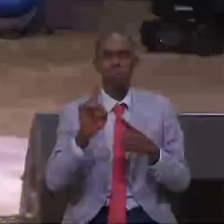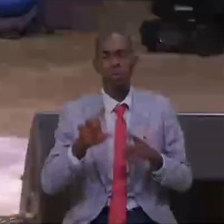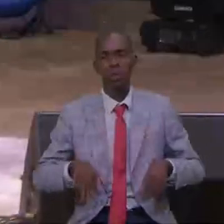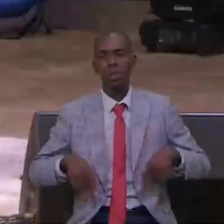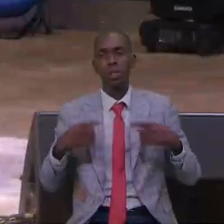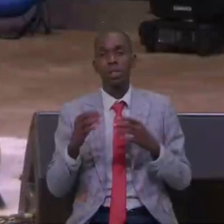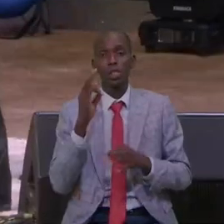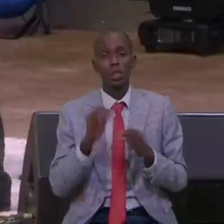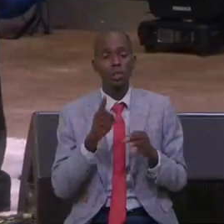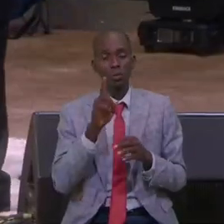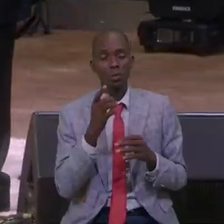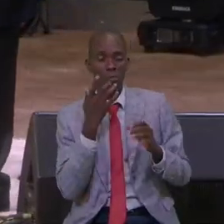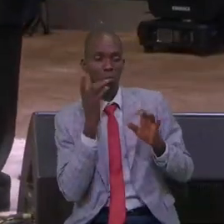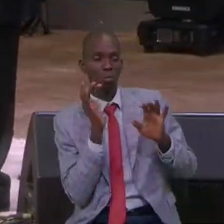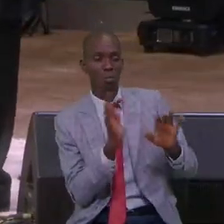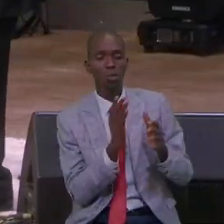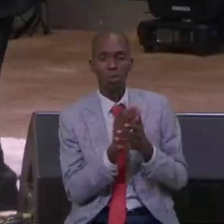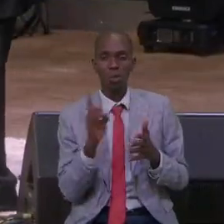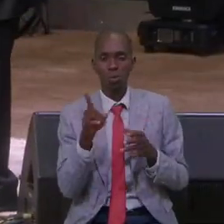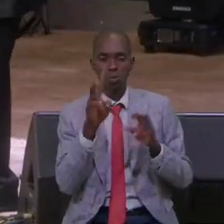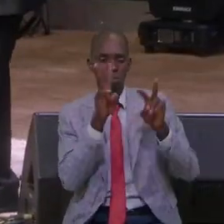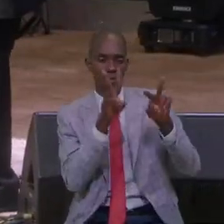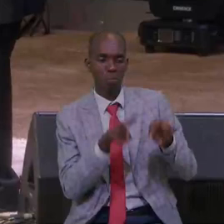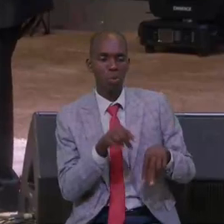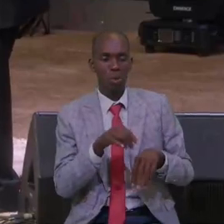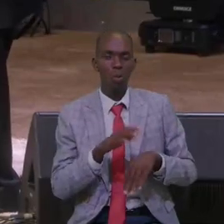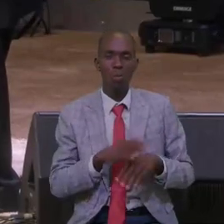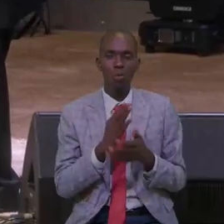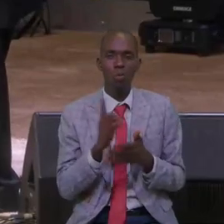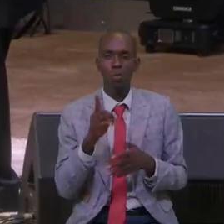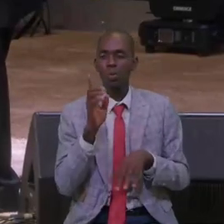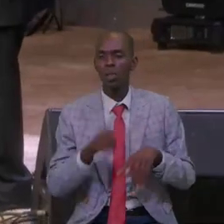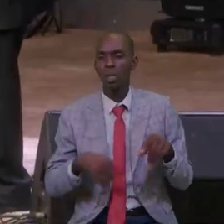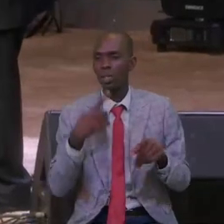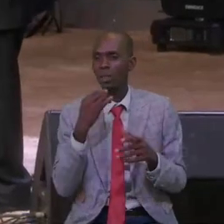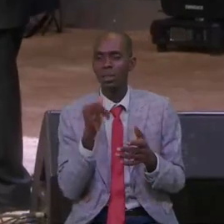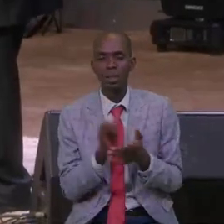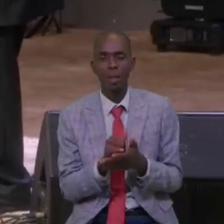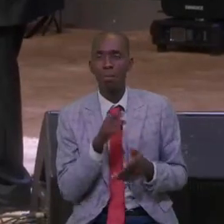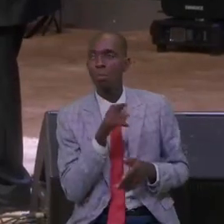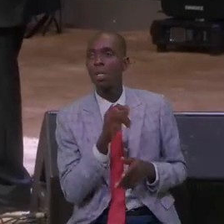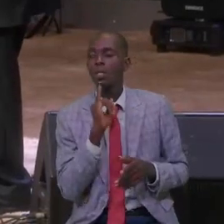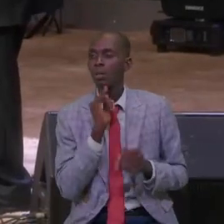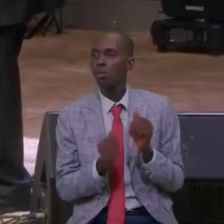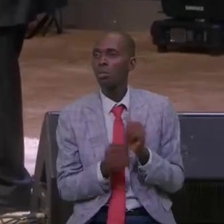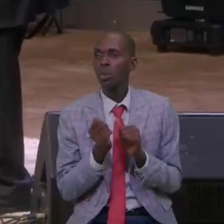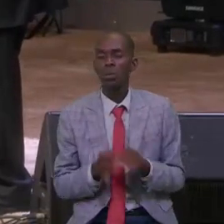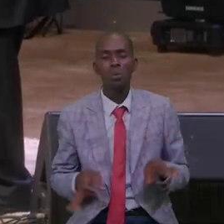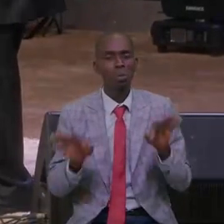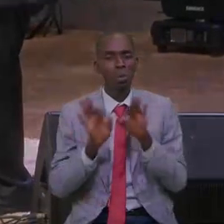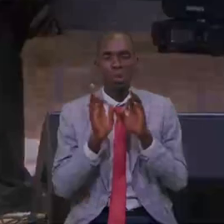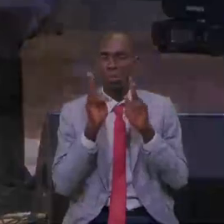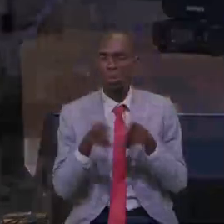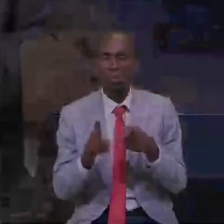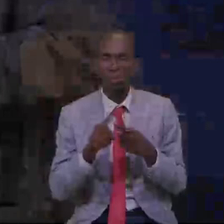Lorsque vous moquez de quelqu'un, lorsque vous dénigrez quelqu'un, vous ne pouvez pas dire que c'est la personne la plus importante dans votre monde, dans